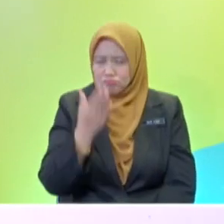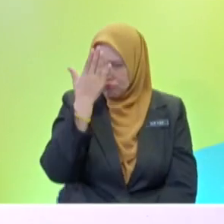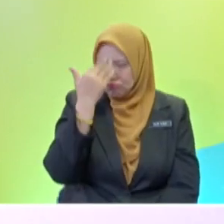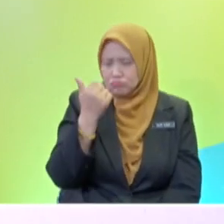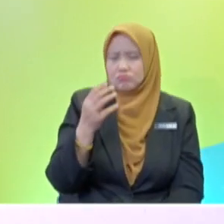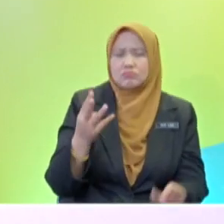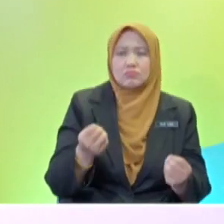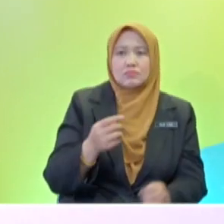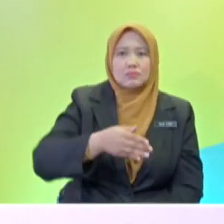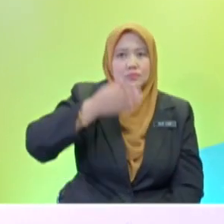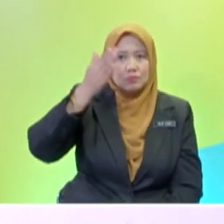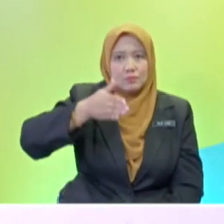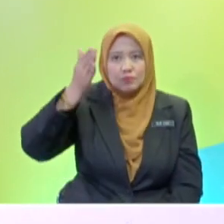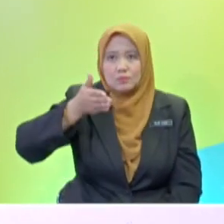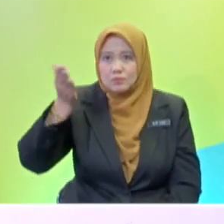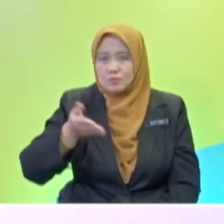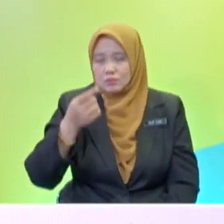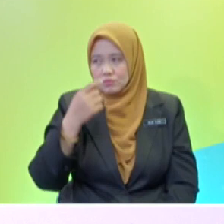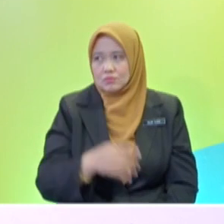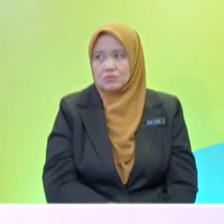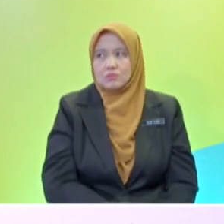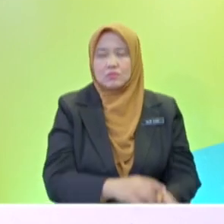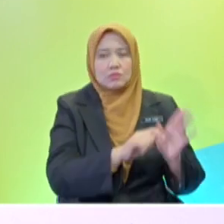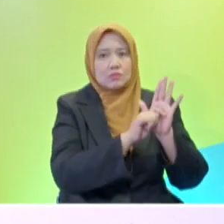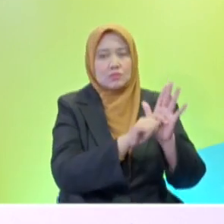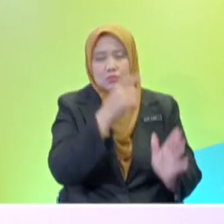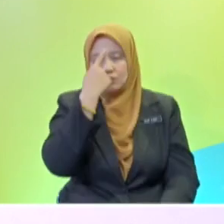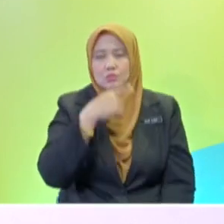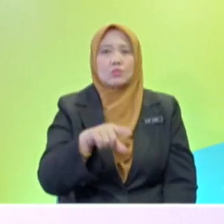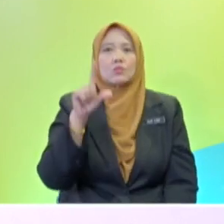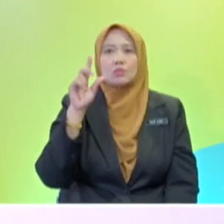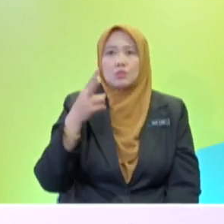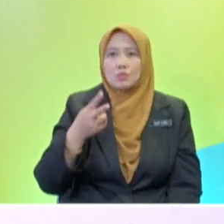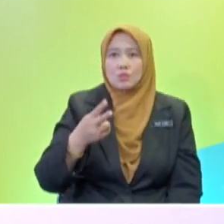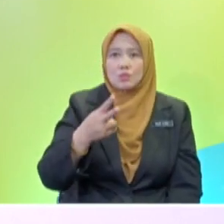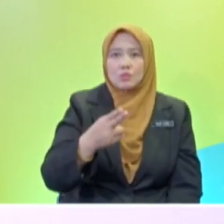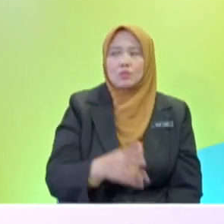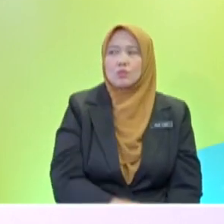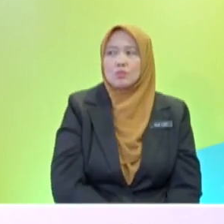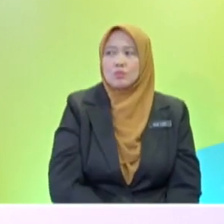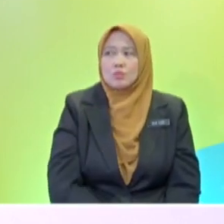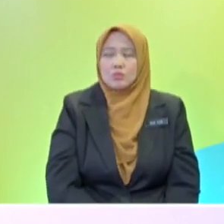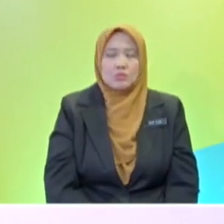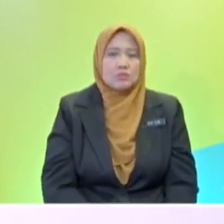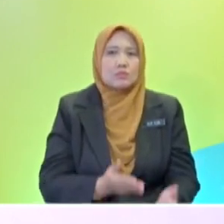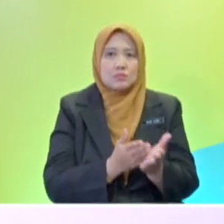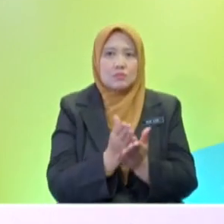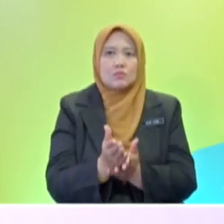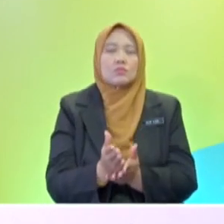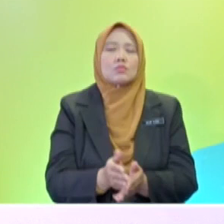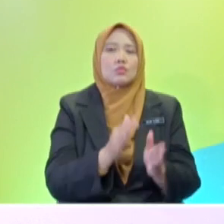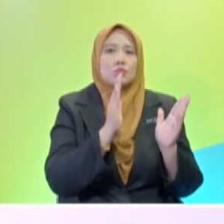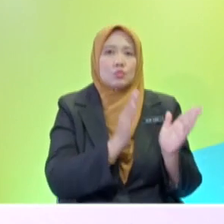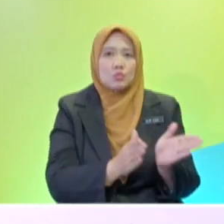ini adalah tanda di mana kita akan gunting ah gunting pasti kita akan susu semula pada